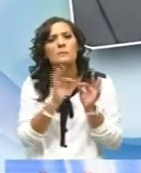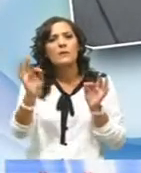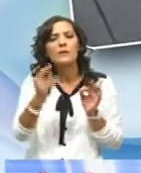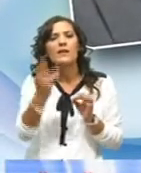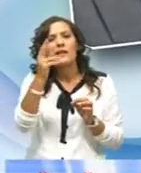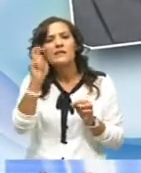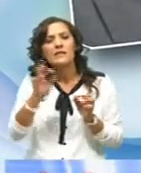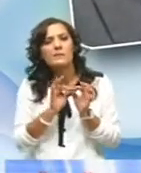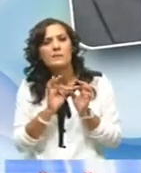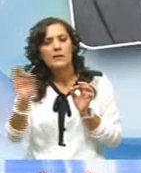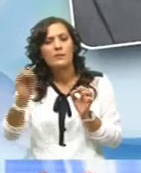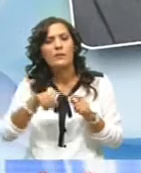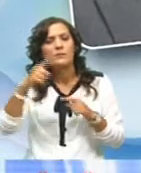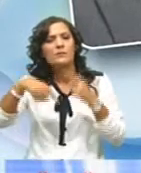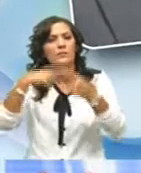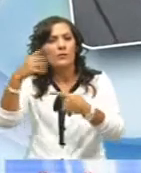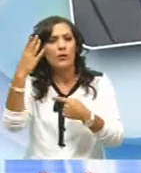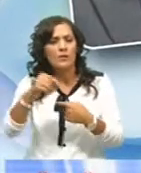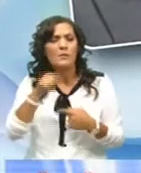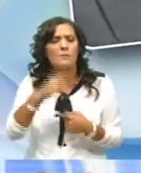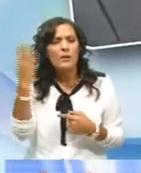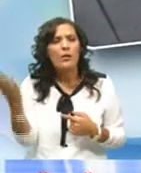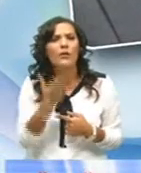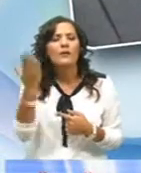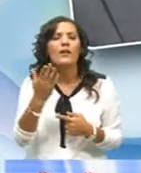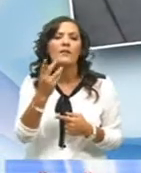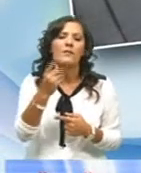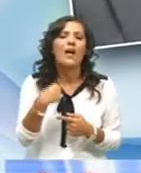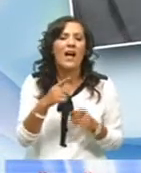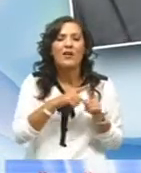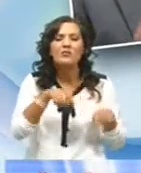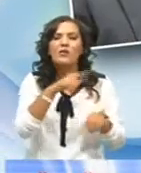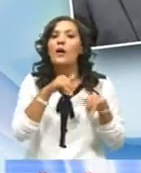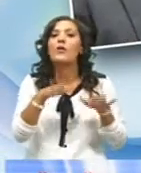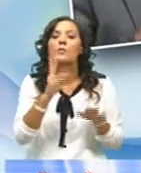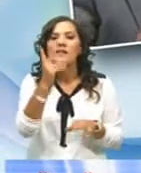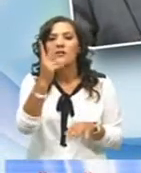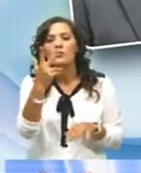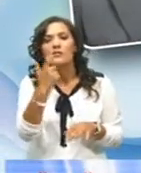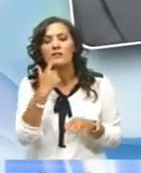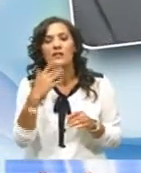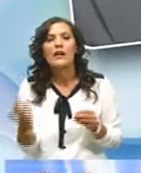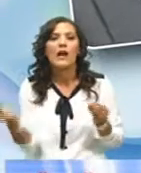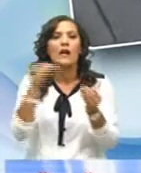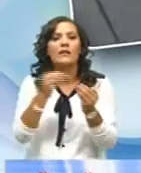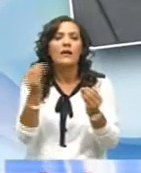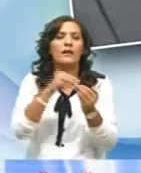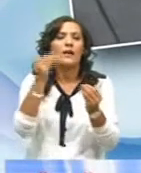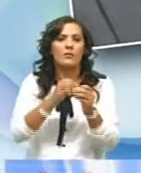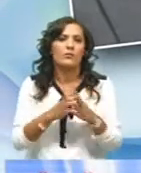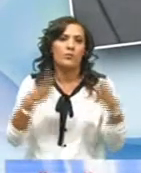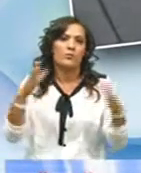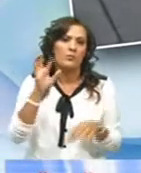milimetreden 78 milimetre gelmesi bir o kadar daha almaz 2-3 yılda yani katlanarak büyümeye başlar